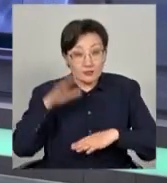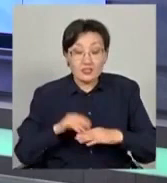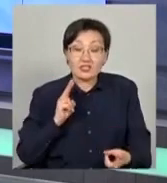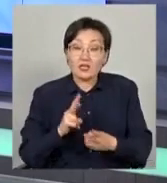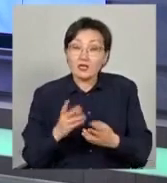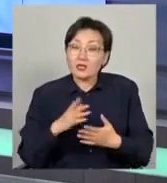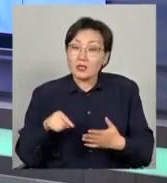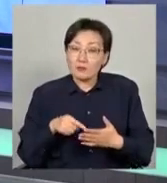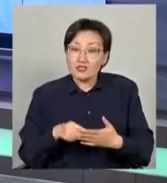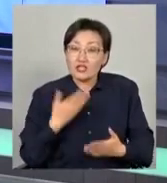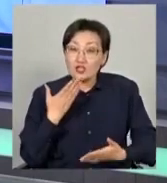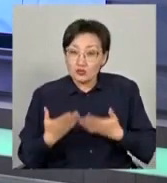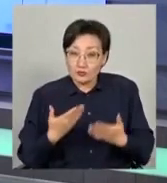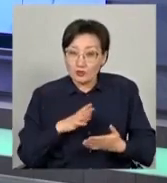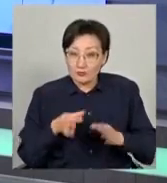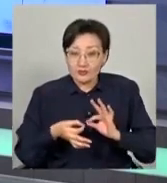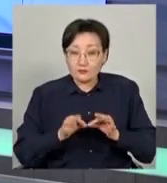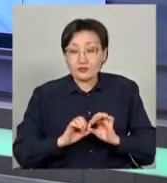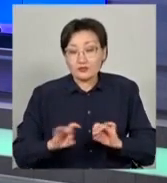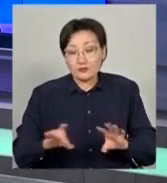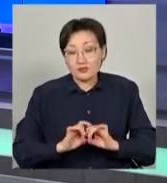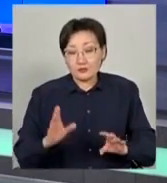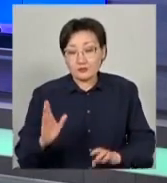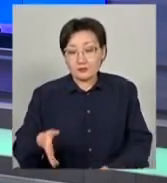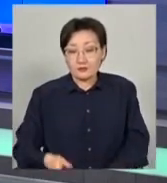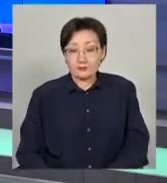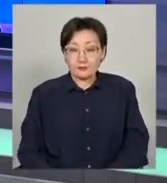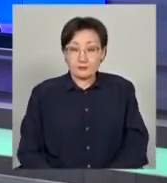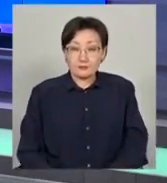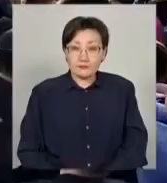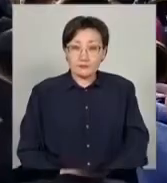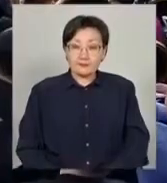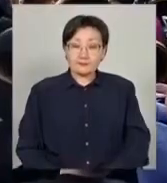тағы қандай мәселелер көтерілді? Толығырақ әріптесім Жадыра Омаржан жалғастырады.